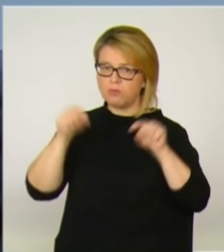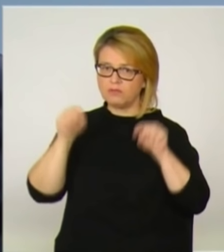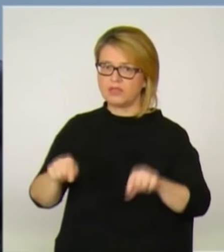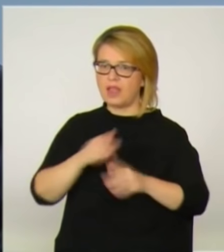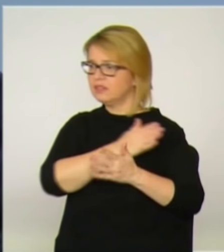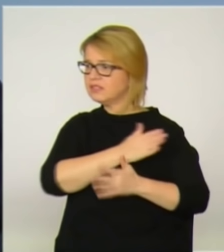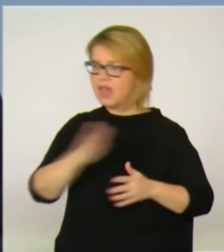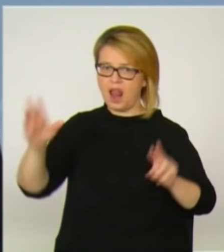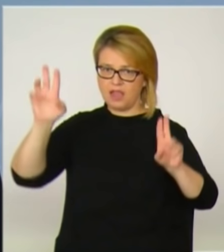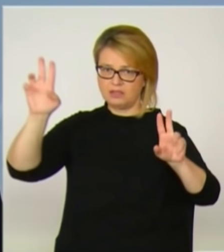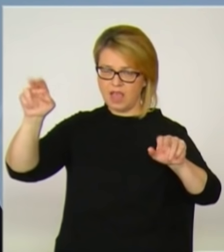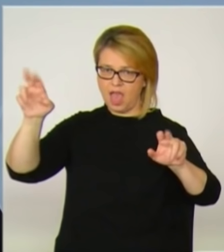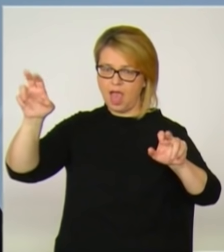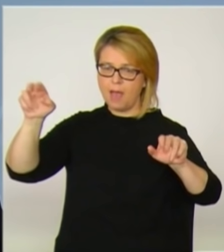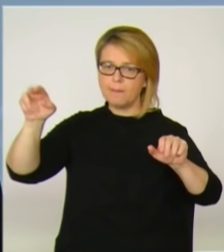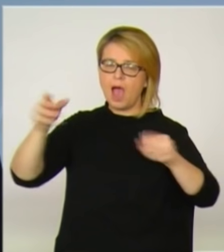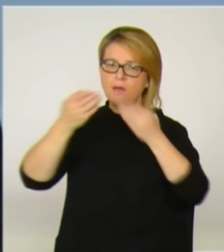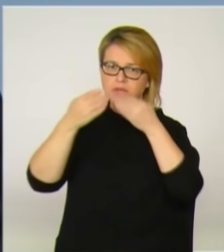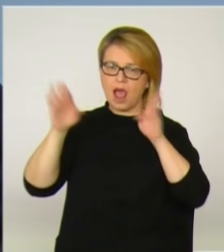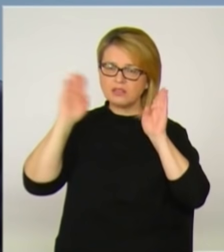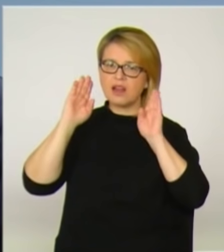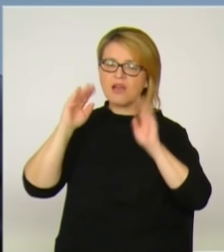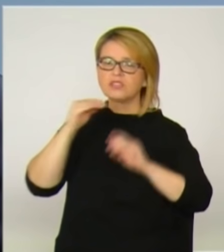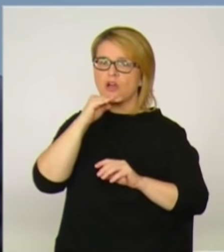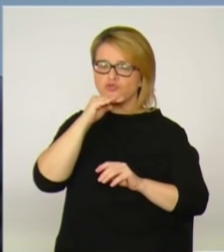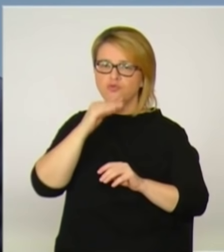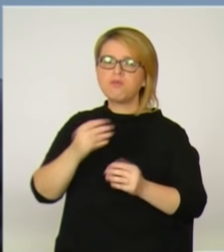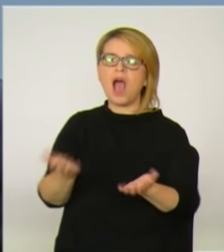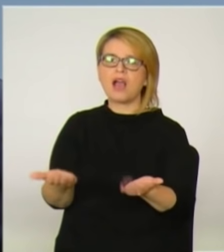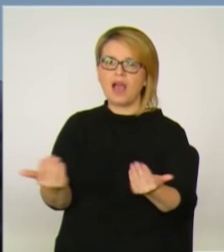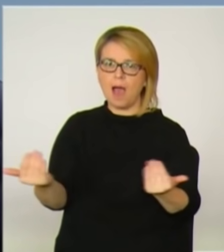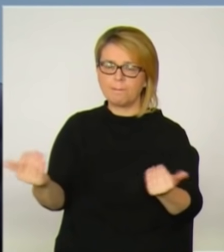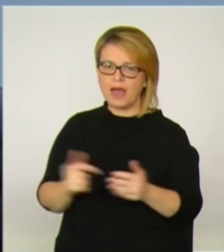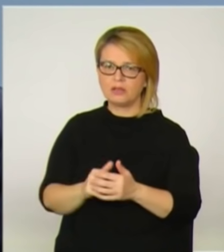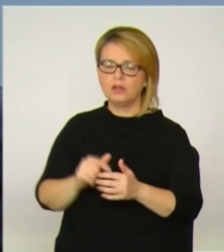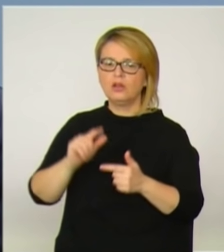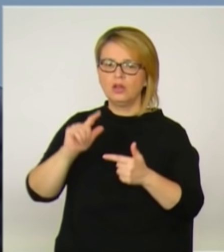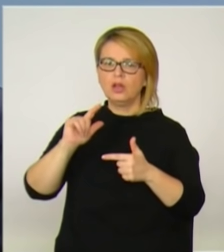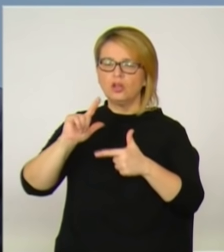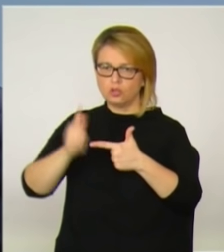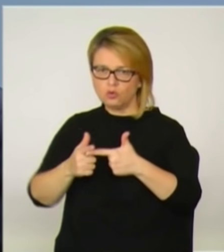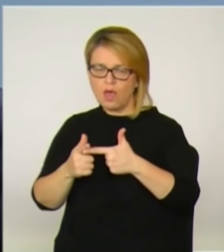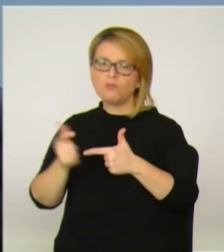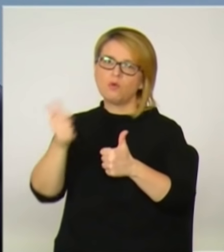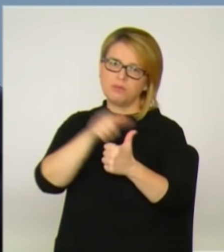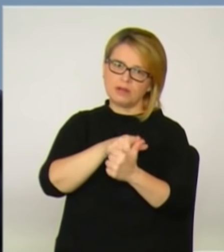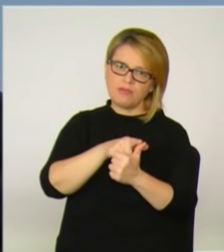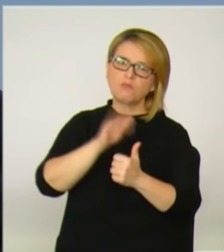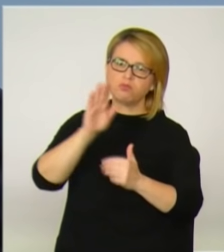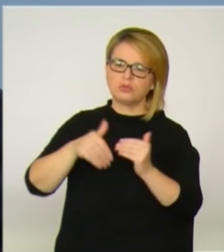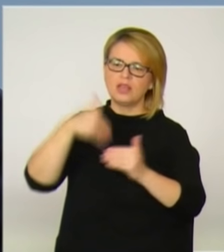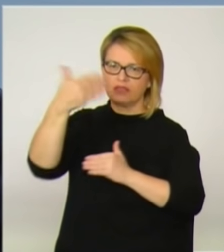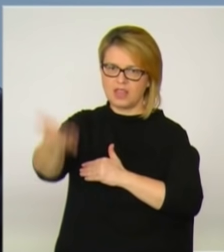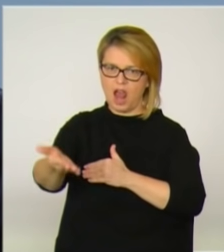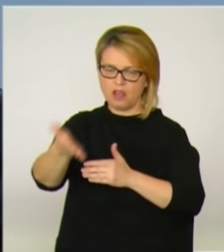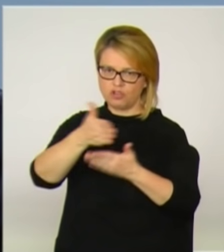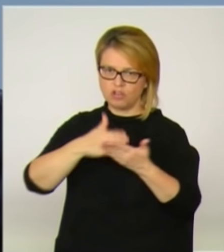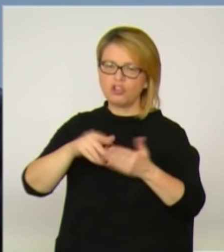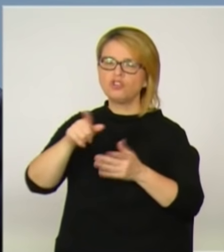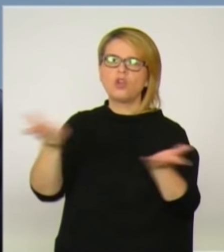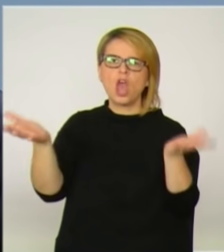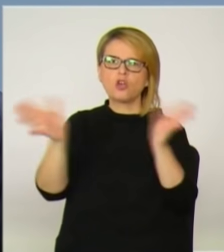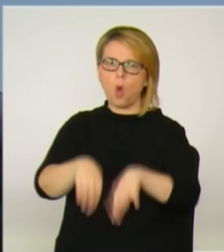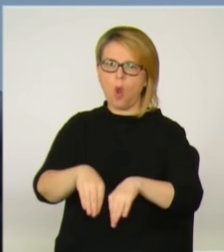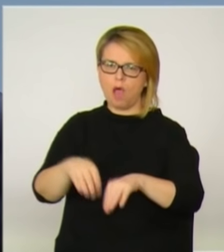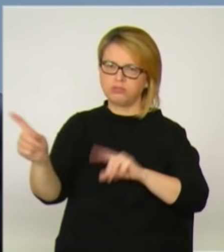Ďakujem za pozornosť. K tomu druhému problému, alebo prvému sa dostanem, ďalšej časti to je naozaj kolaps dopravy,